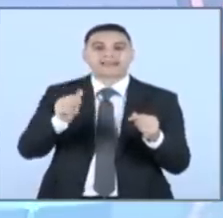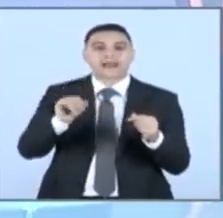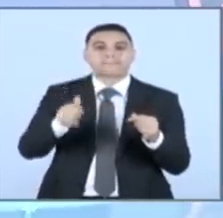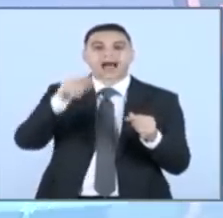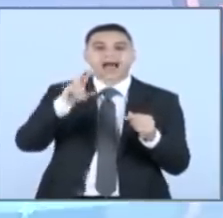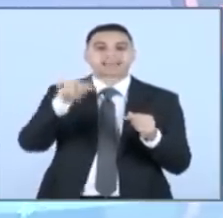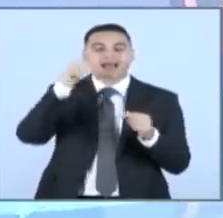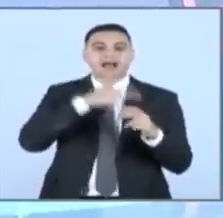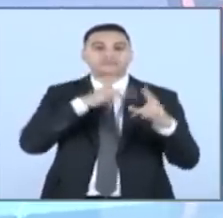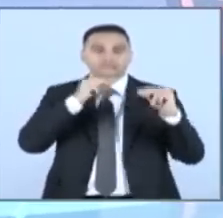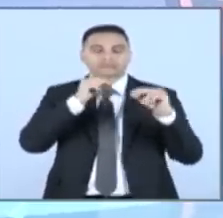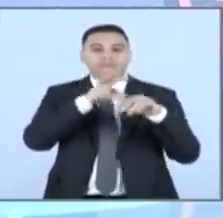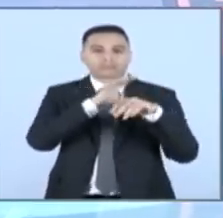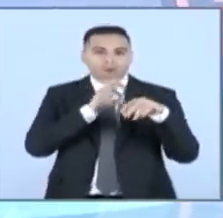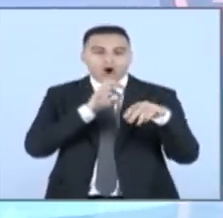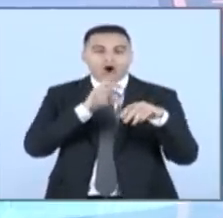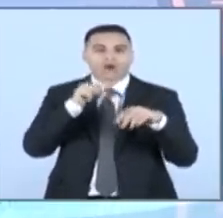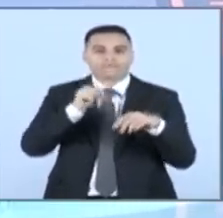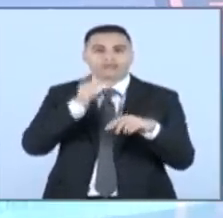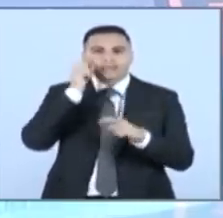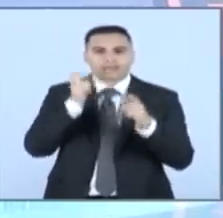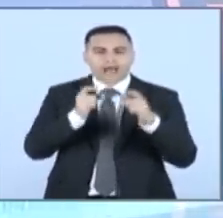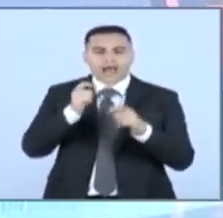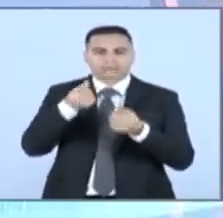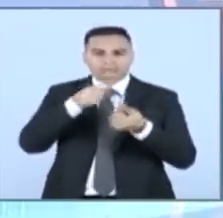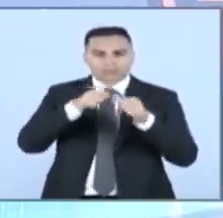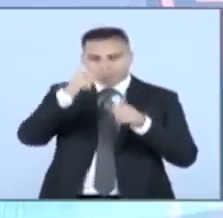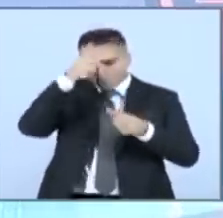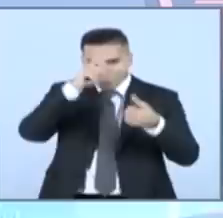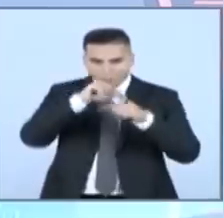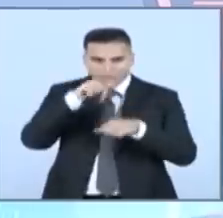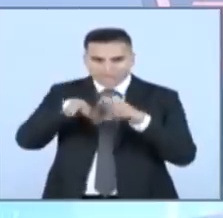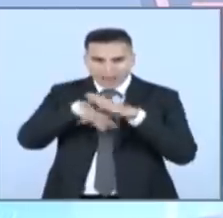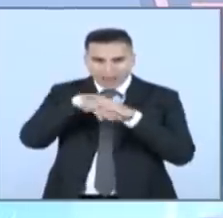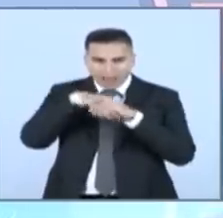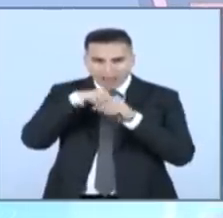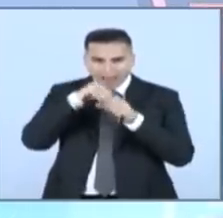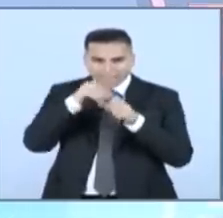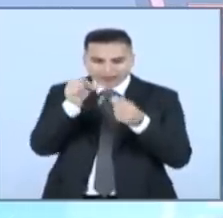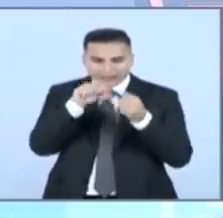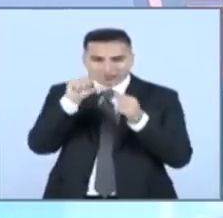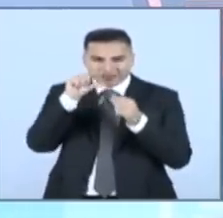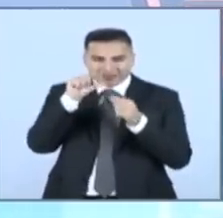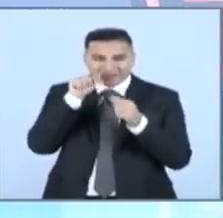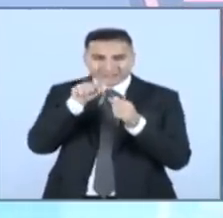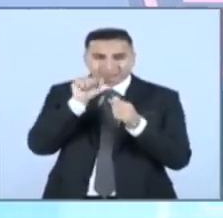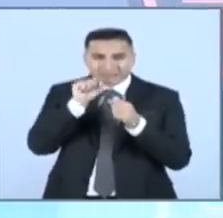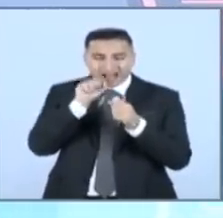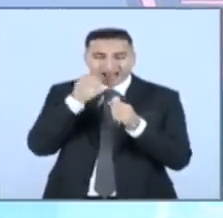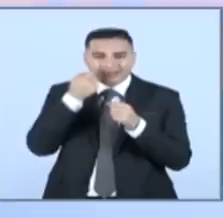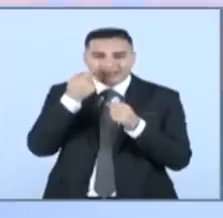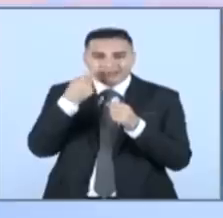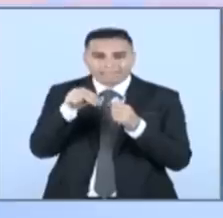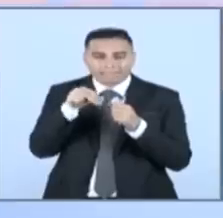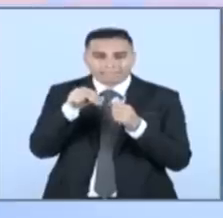بعد ما اكتشفوا ان في مصانع للمواد الكيميائيه بتسرب ميثيل العنصر ده